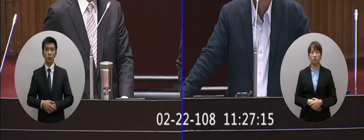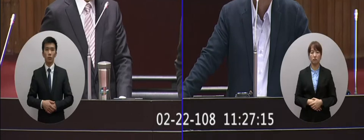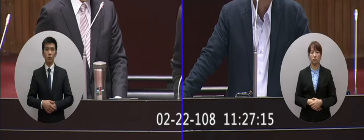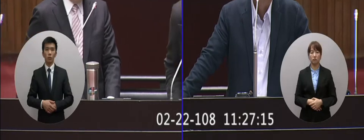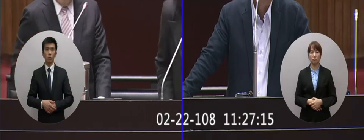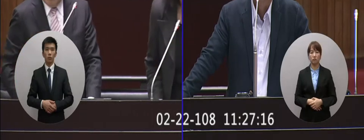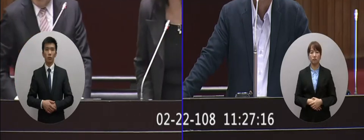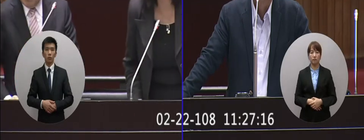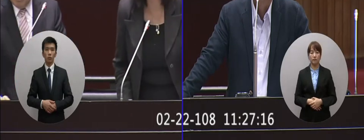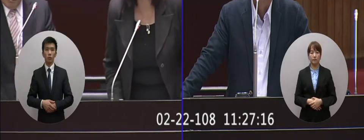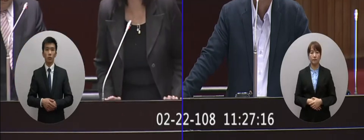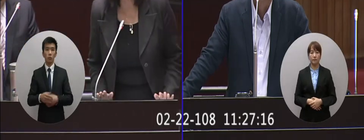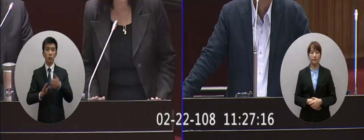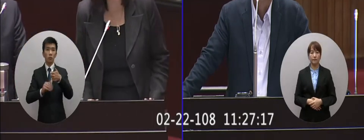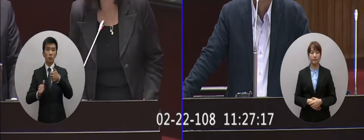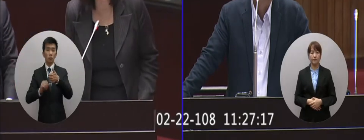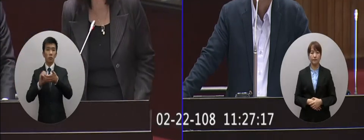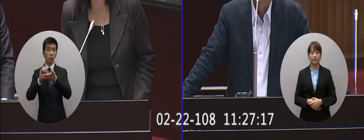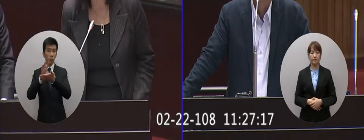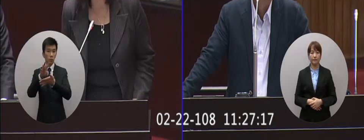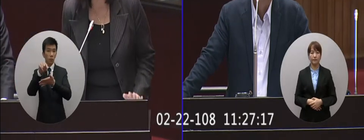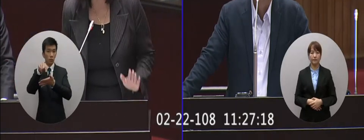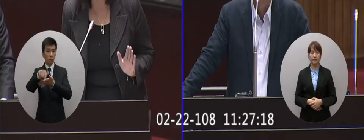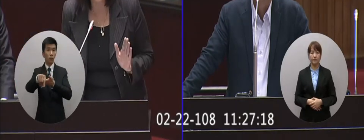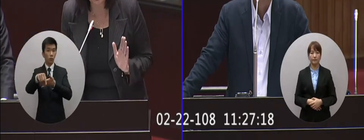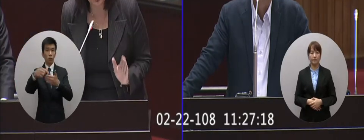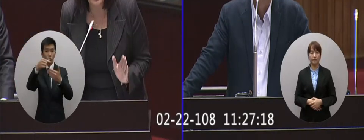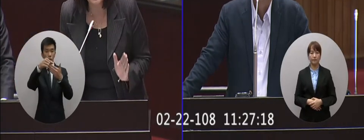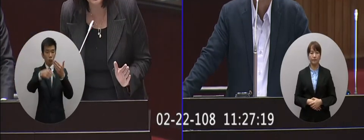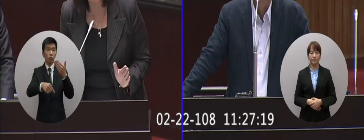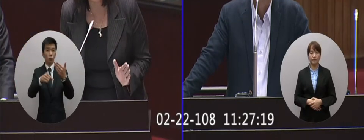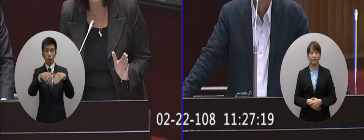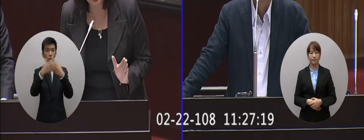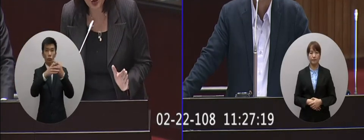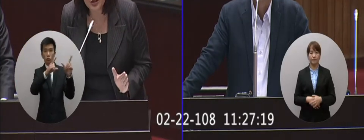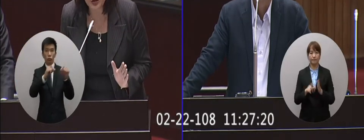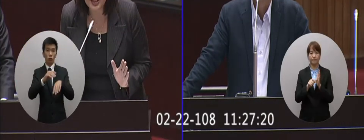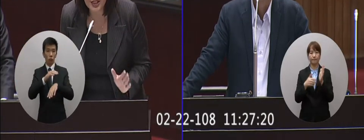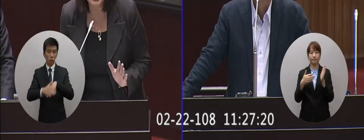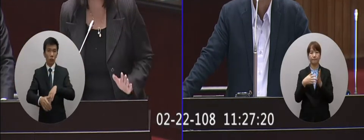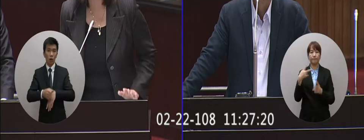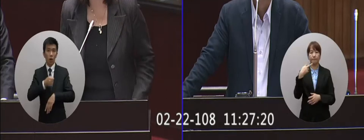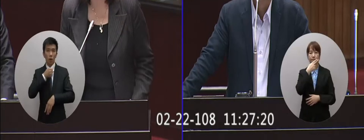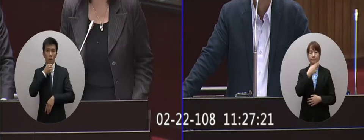跟委员报告哈，那个党政军绝对我们是依法遵守。那中华。